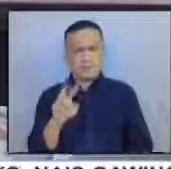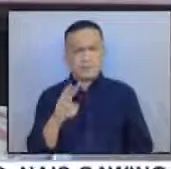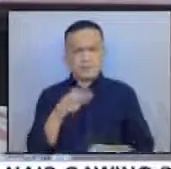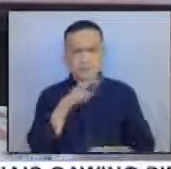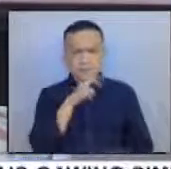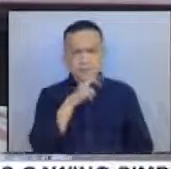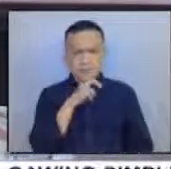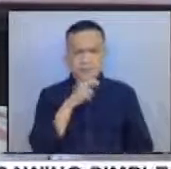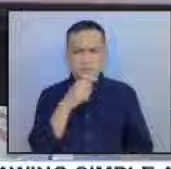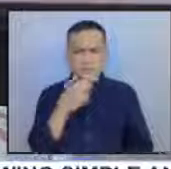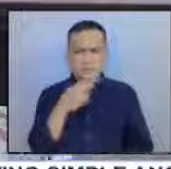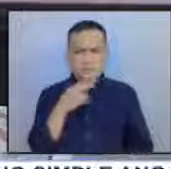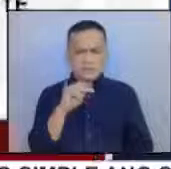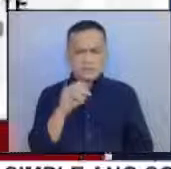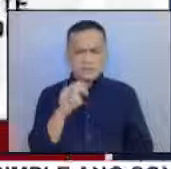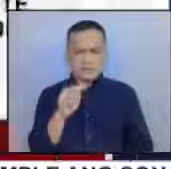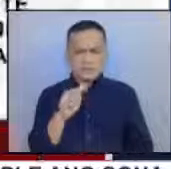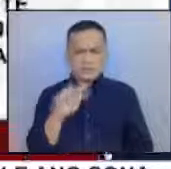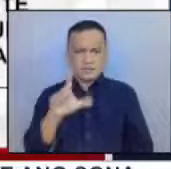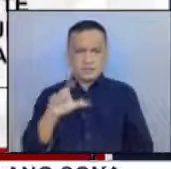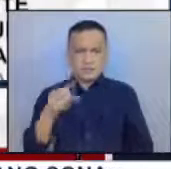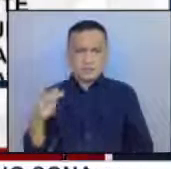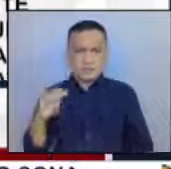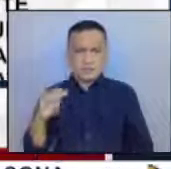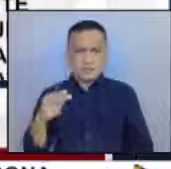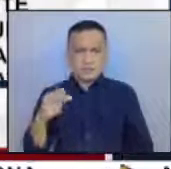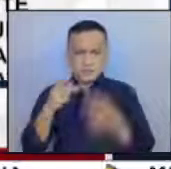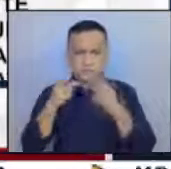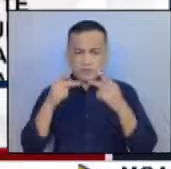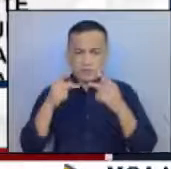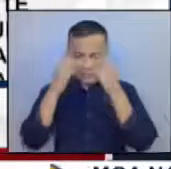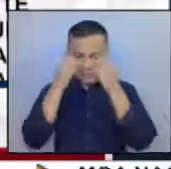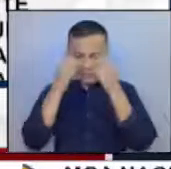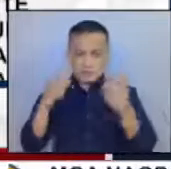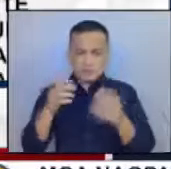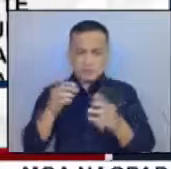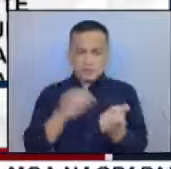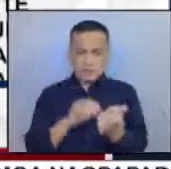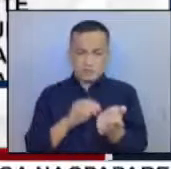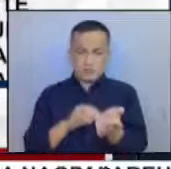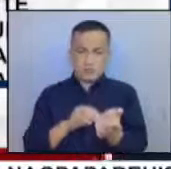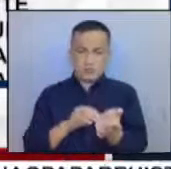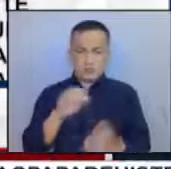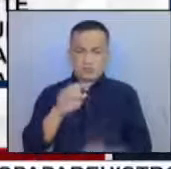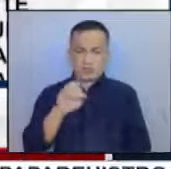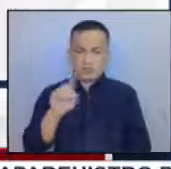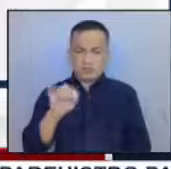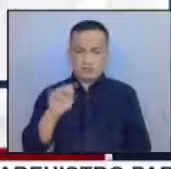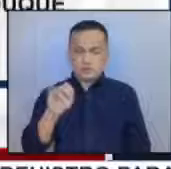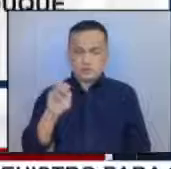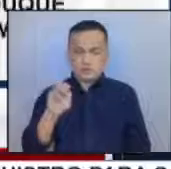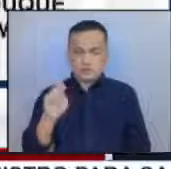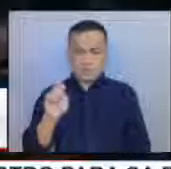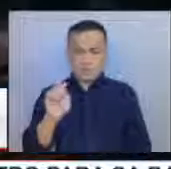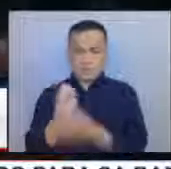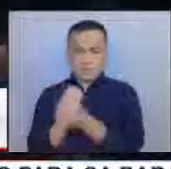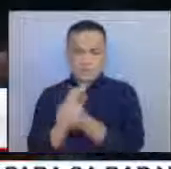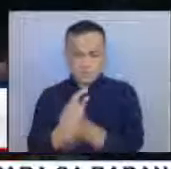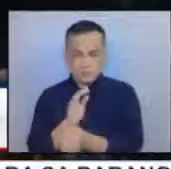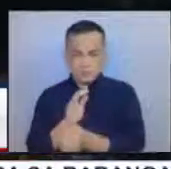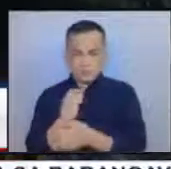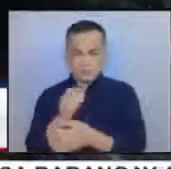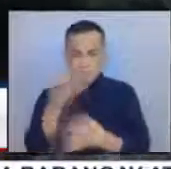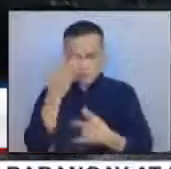Ghana. Sa laging handa public briefing, sinabi ni Dr. Regine Solante, isang infectious diseases expert, na dapat handa ang